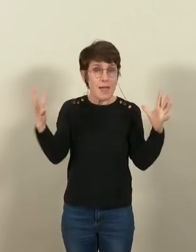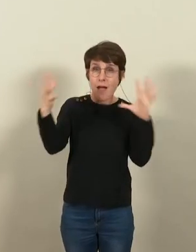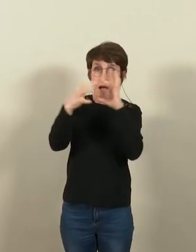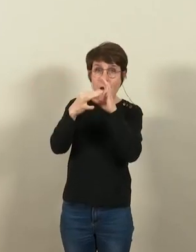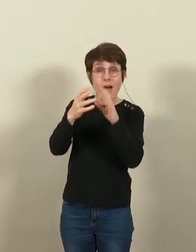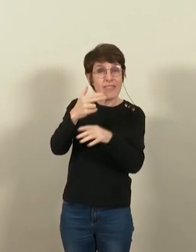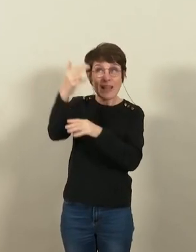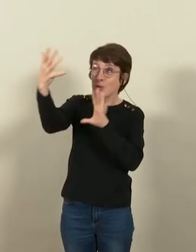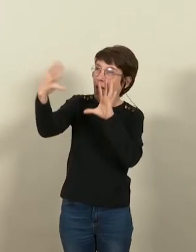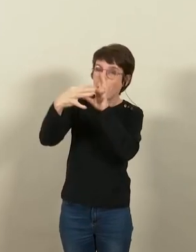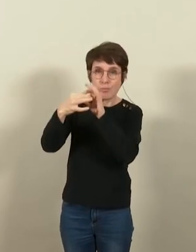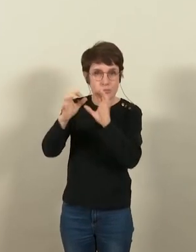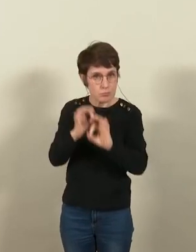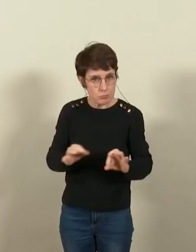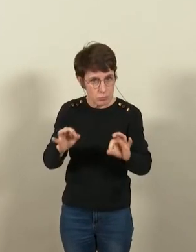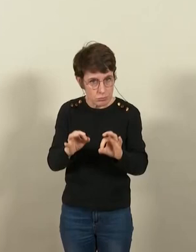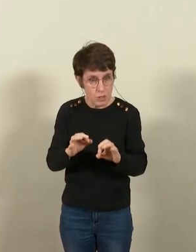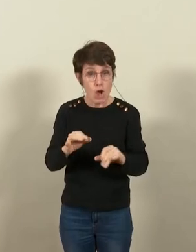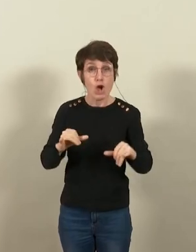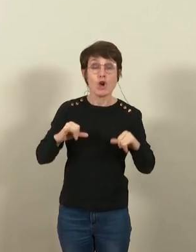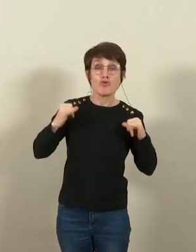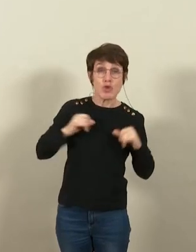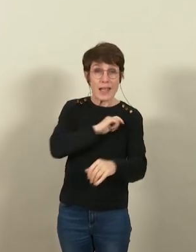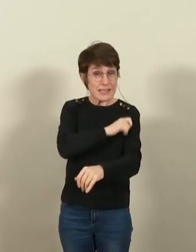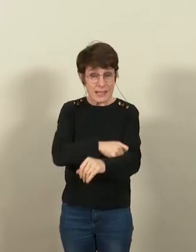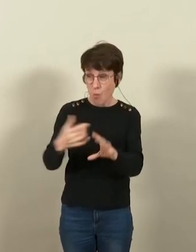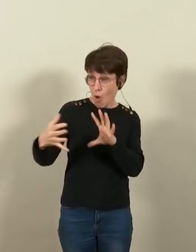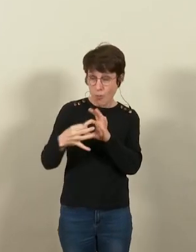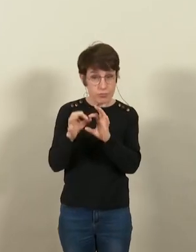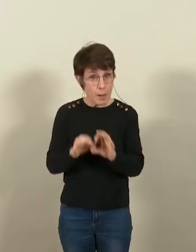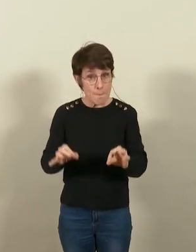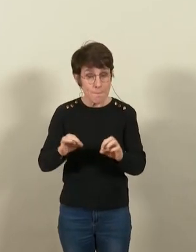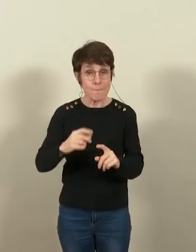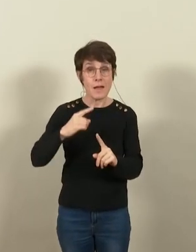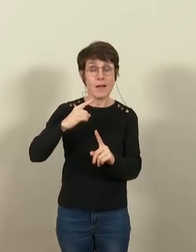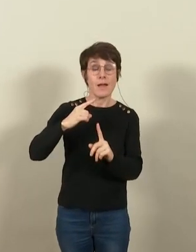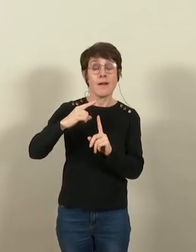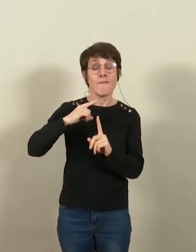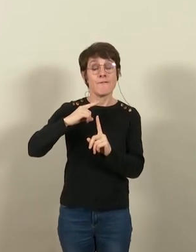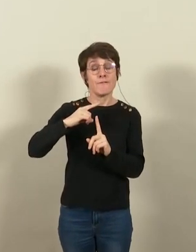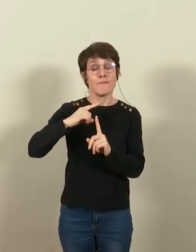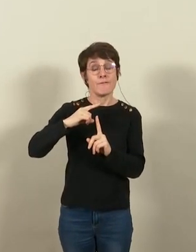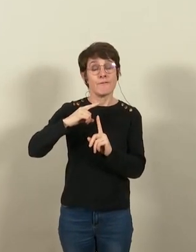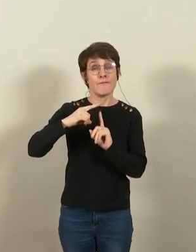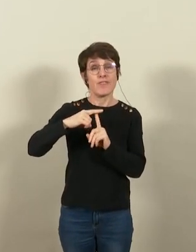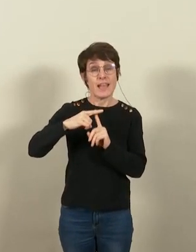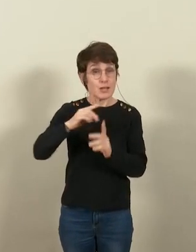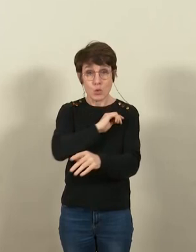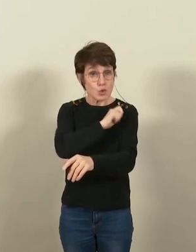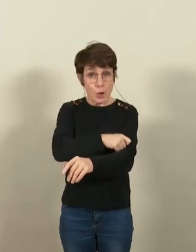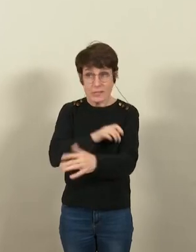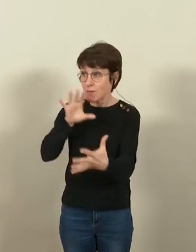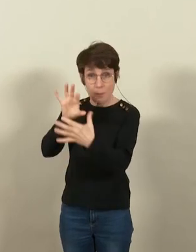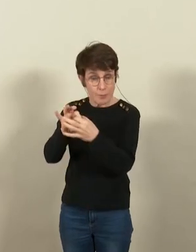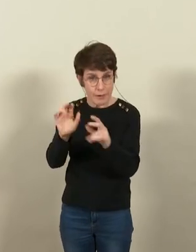nationaux absence totale donc de Jeunesse et Sport absence totale donc des fédérations sportives absence totale donc de relations et de